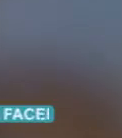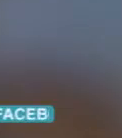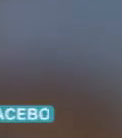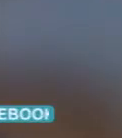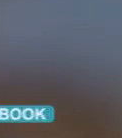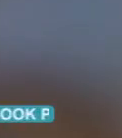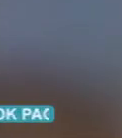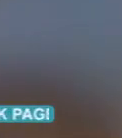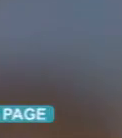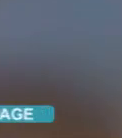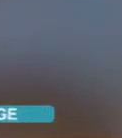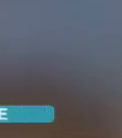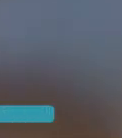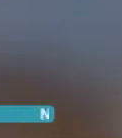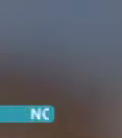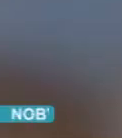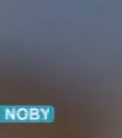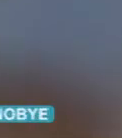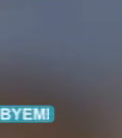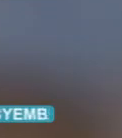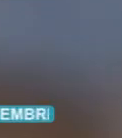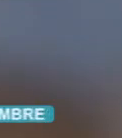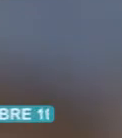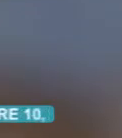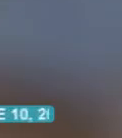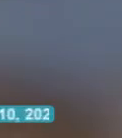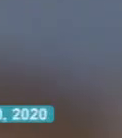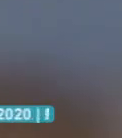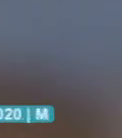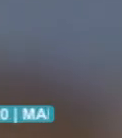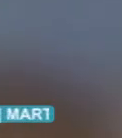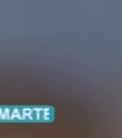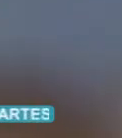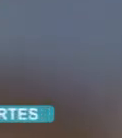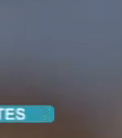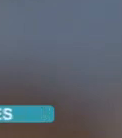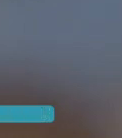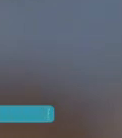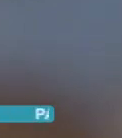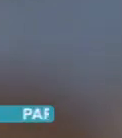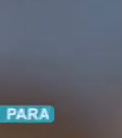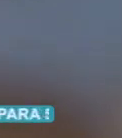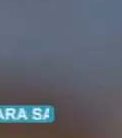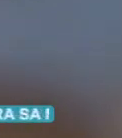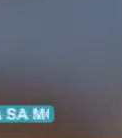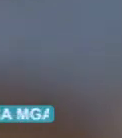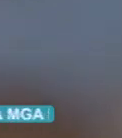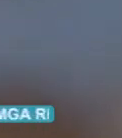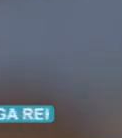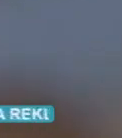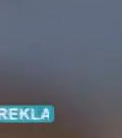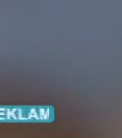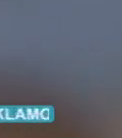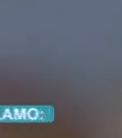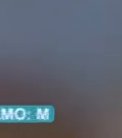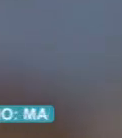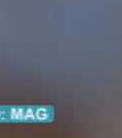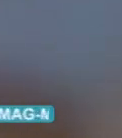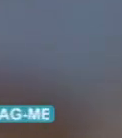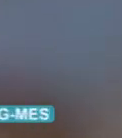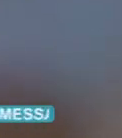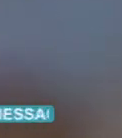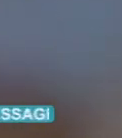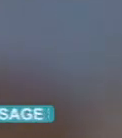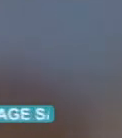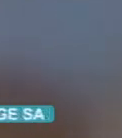Mayroon po ako ng tulong. Mayroon na po akong karamdaman. Ako po mayroon ng arthritis. At